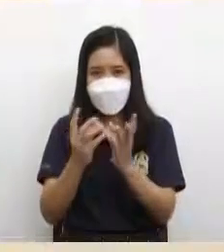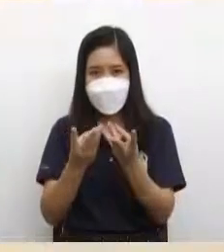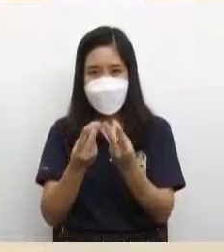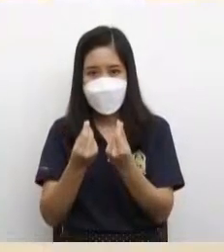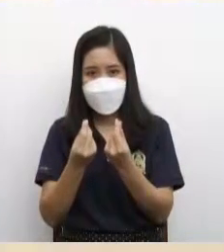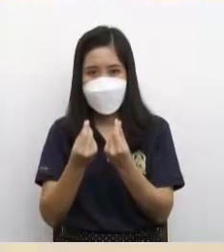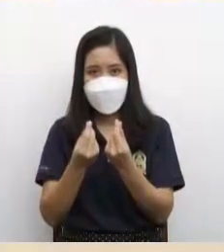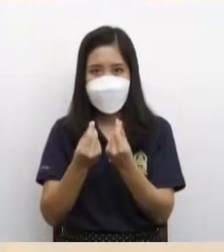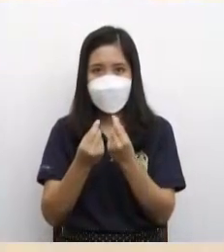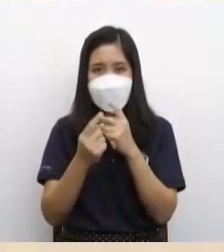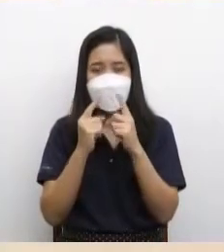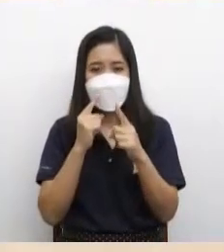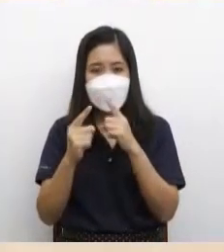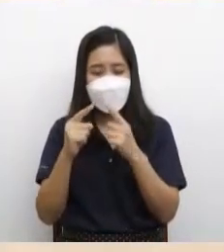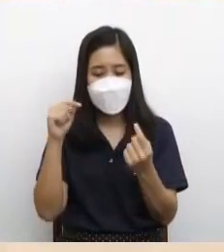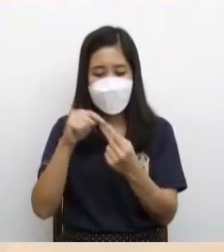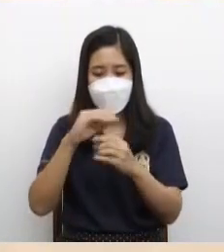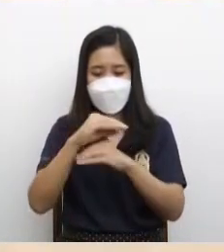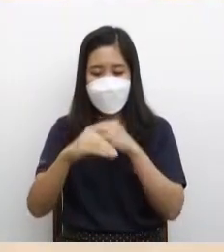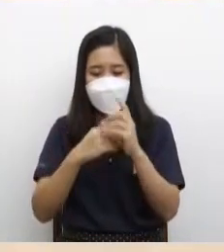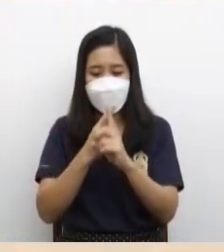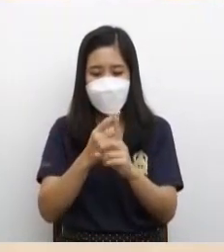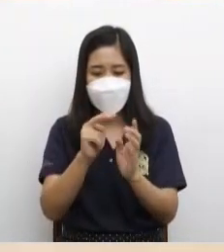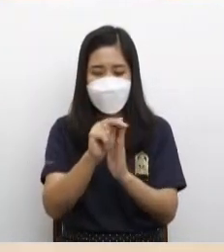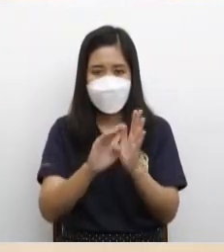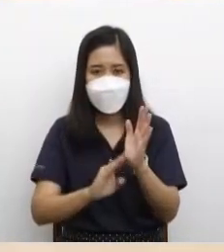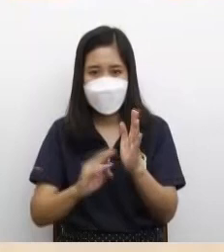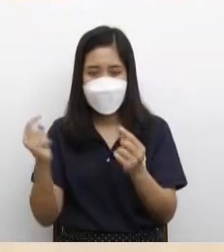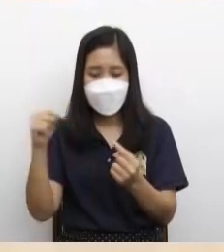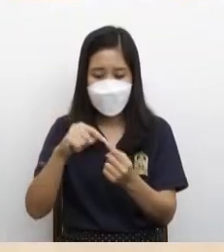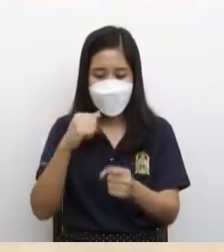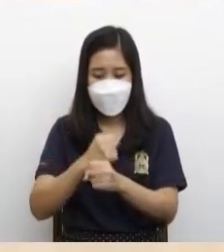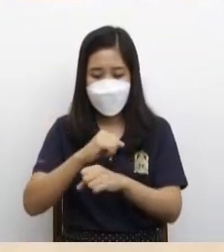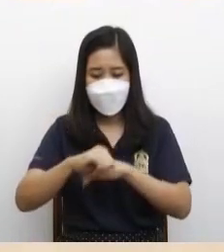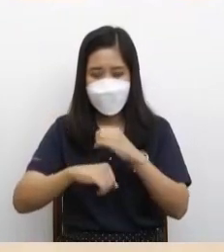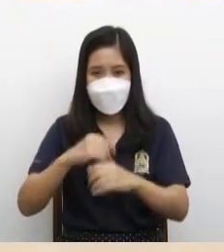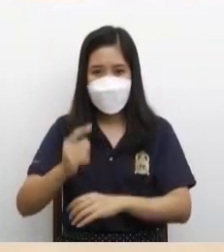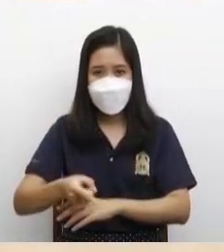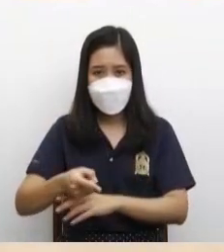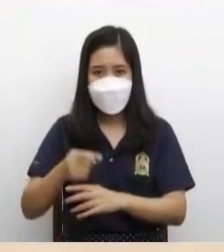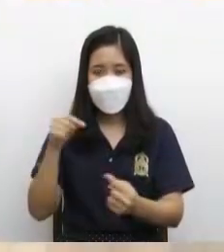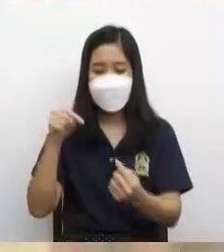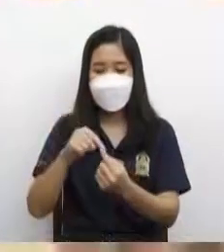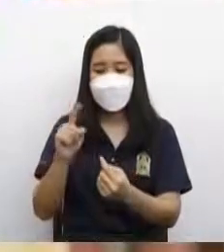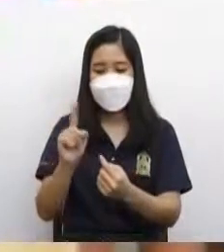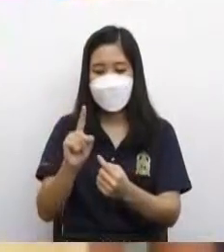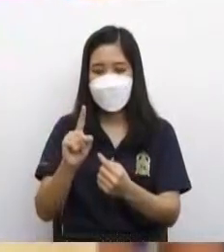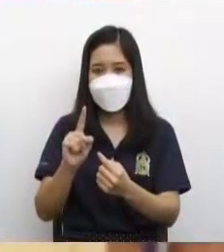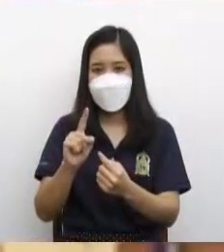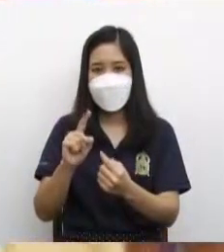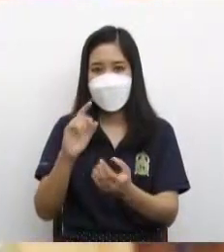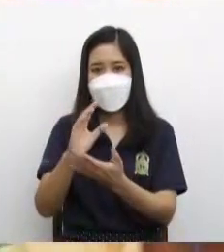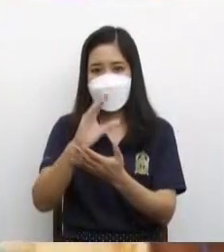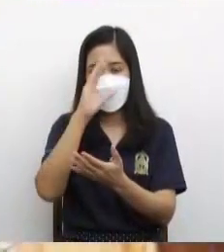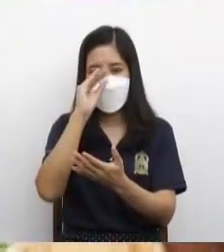สื่อสารจานดำเนินการถึงนโยบายที่จะลงสู่การปฏิบัติภายใต้สถานการณ์การจัดการศึกษา